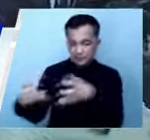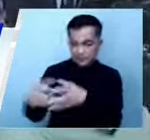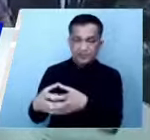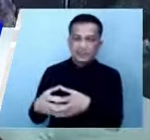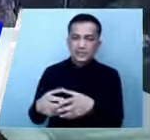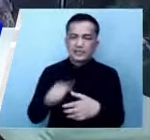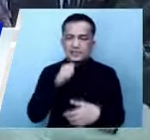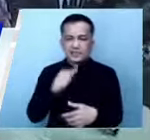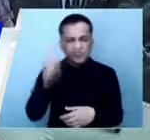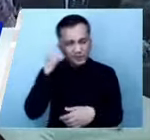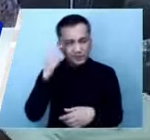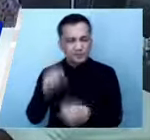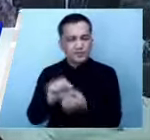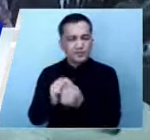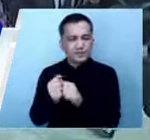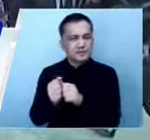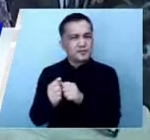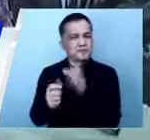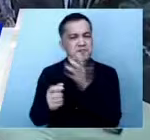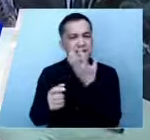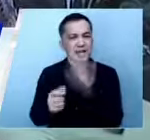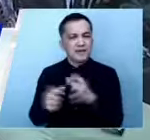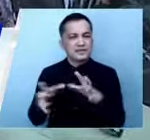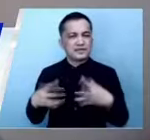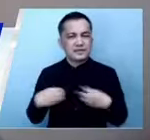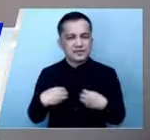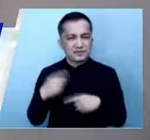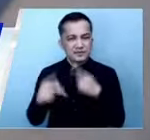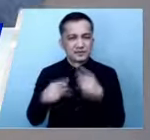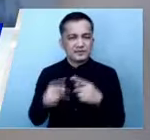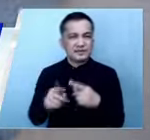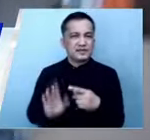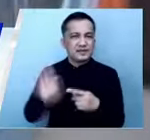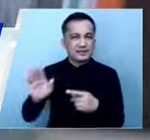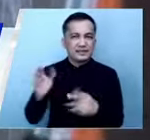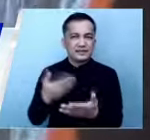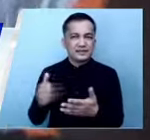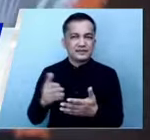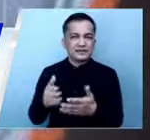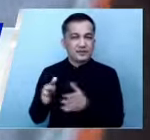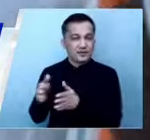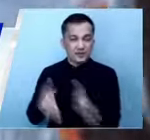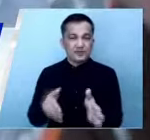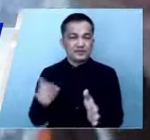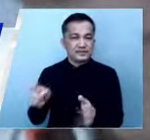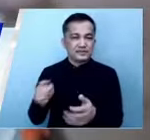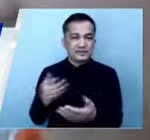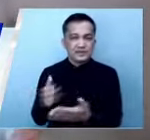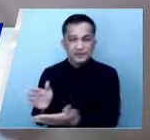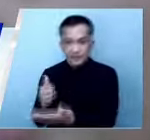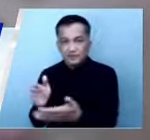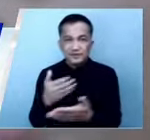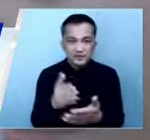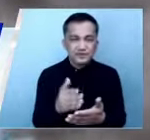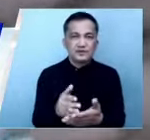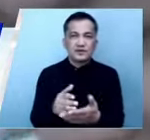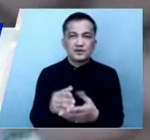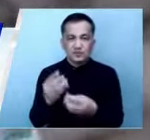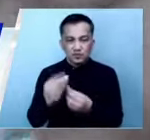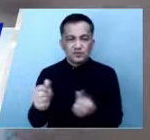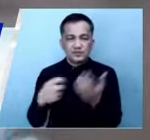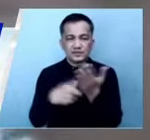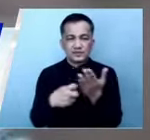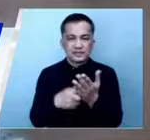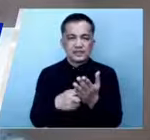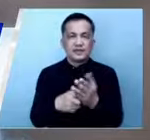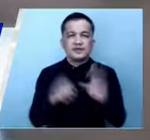magiging mainit ang pagtanggap ng publiko sa kanilang mga kanta na naging daan para makapag-perform sila sa sold-out concert ng British rock band